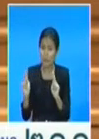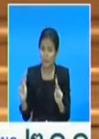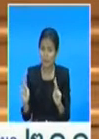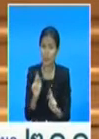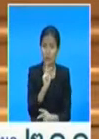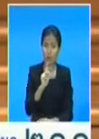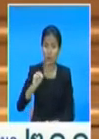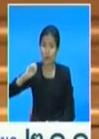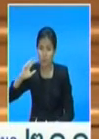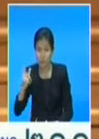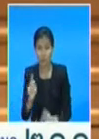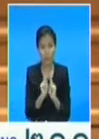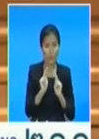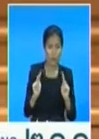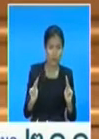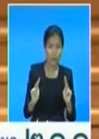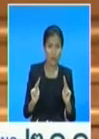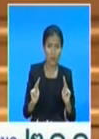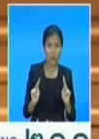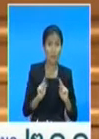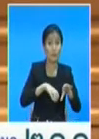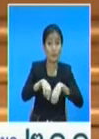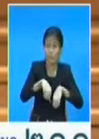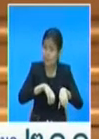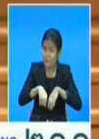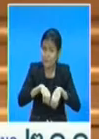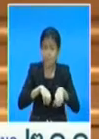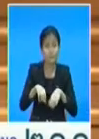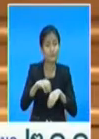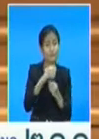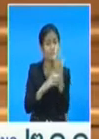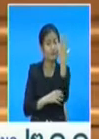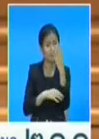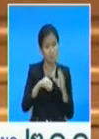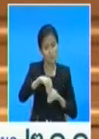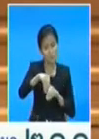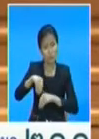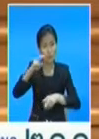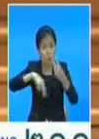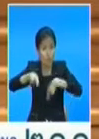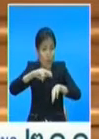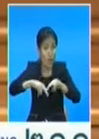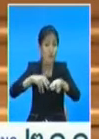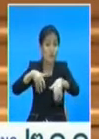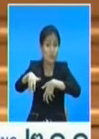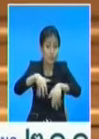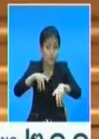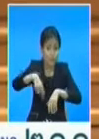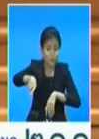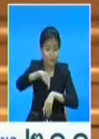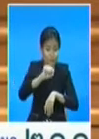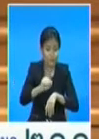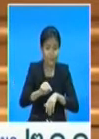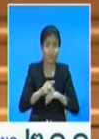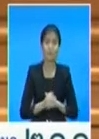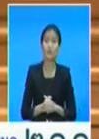ช.คณะกรรมการบริหารจัดการการปลูกและดูแลต้นไม้ในที่ชุมชนและคณะกรรมการ